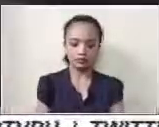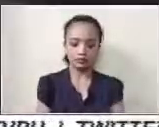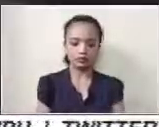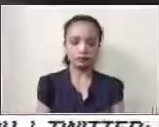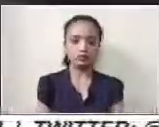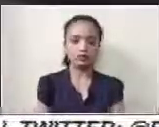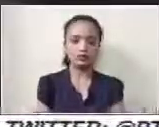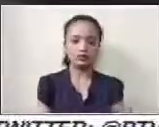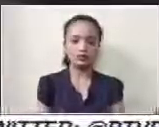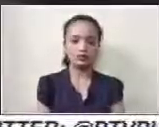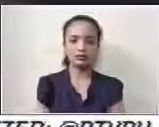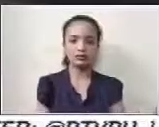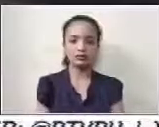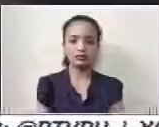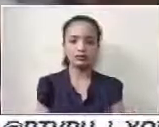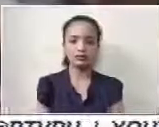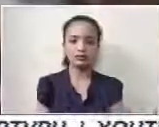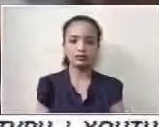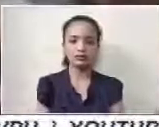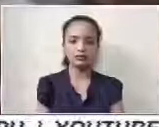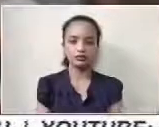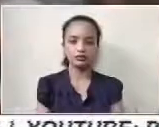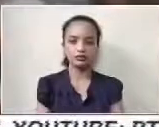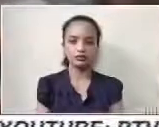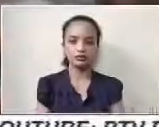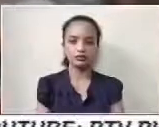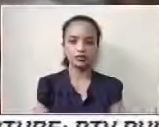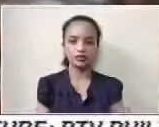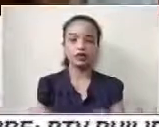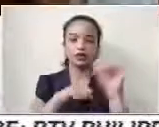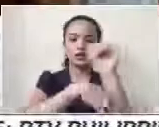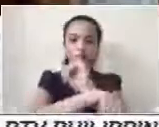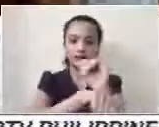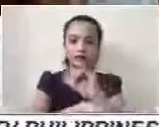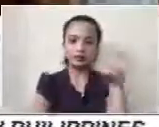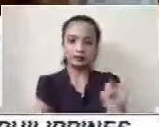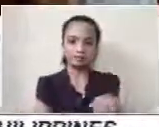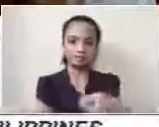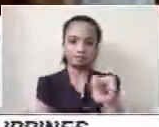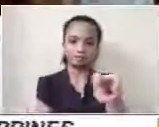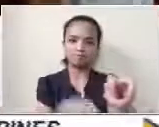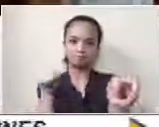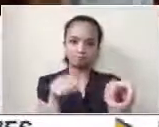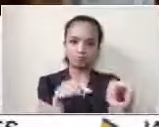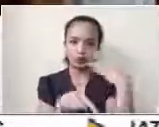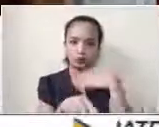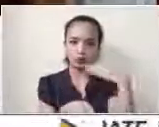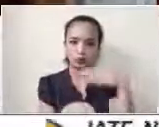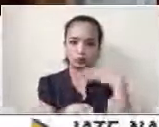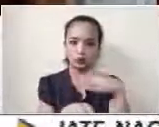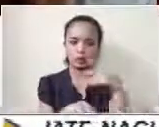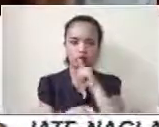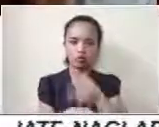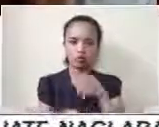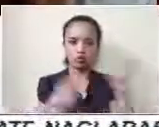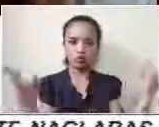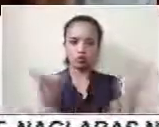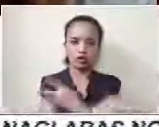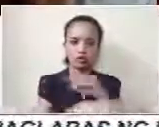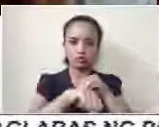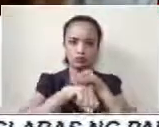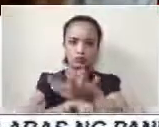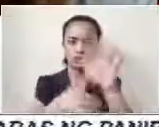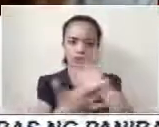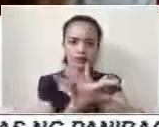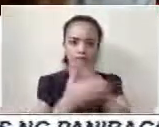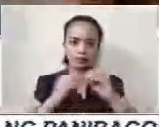kanyang passion para sa musika, pero nahinto dahil sa pandemic. Naapektuhan din kasi especially